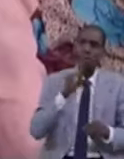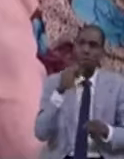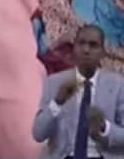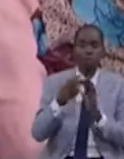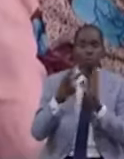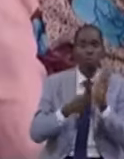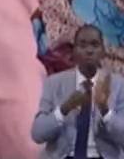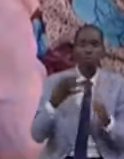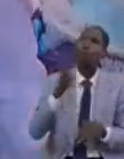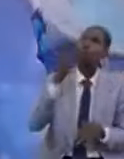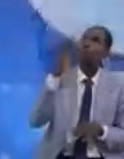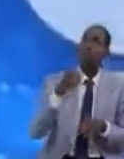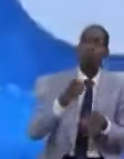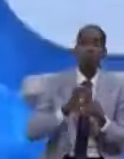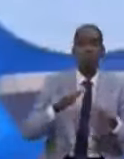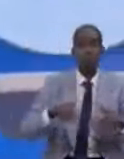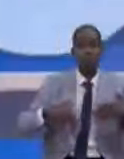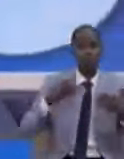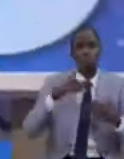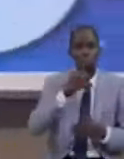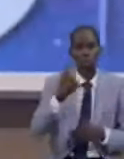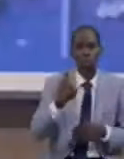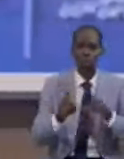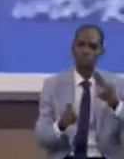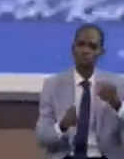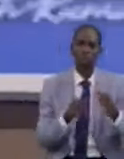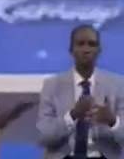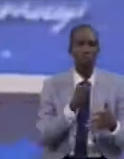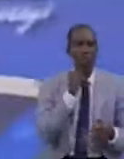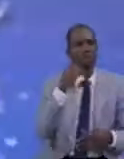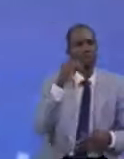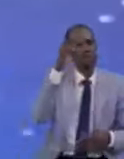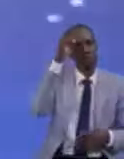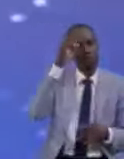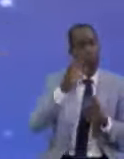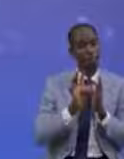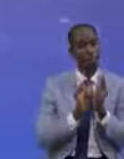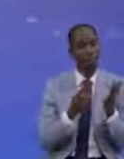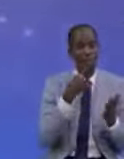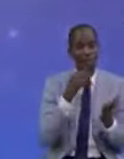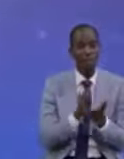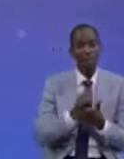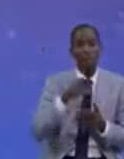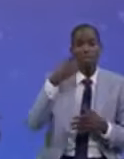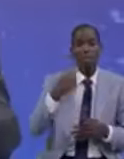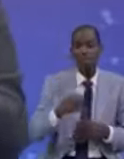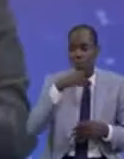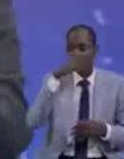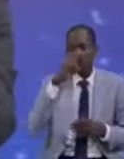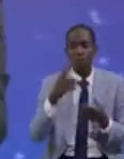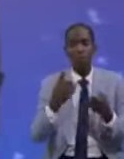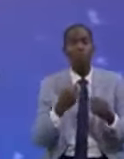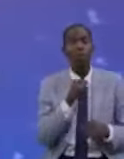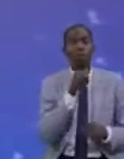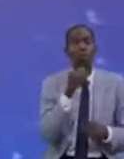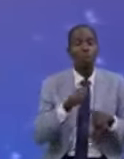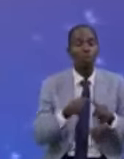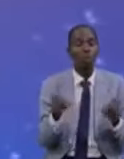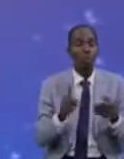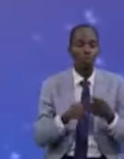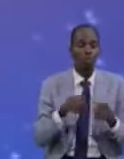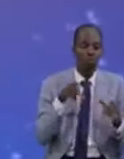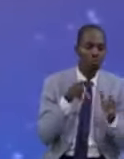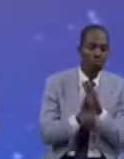le diable il dit le volin ne vient que pour déroué des tu es mais je suis venu Christ est